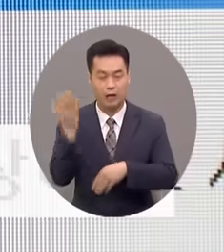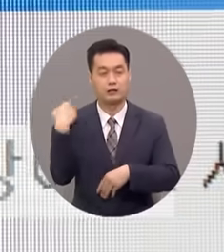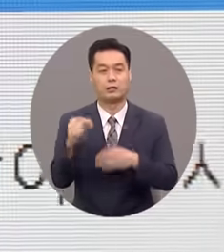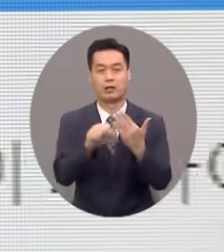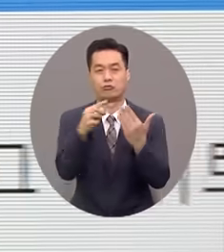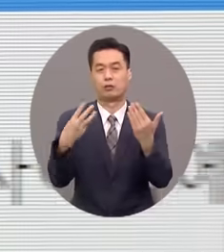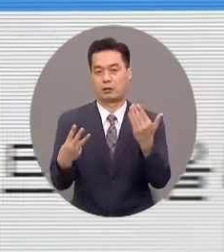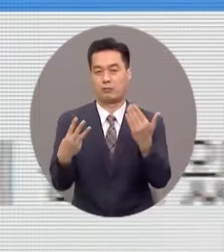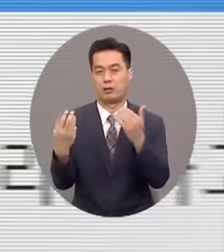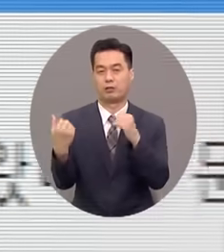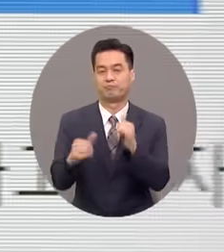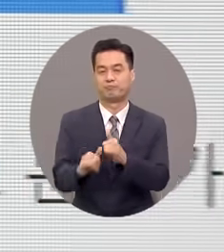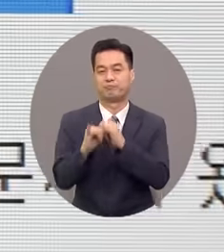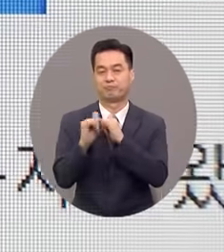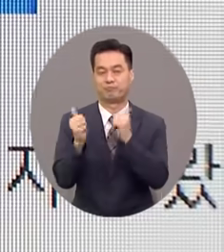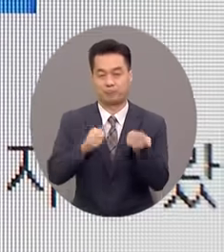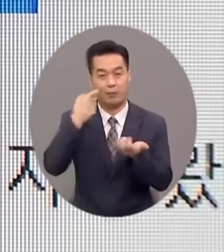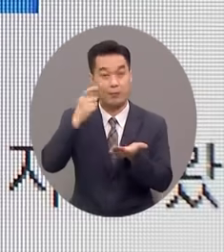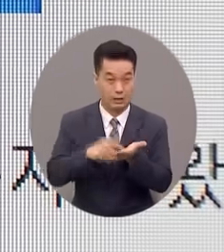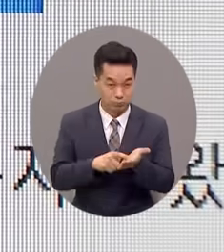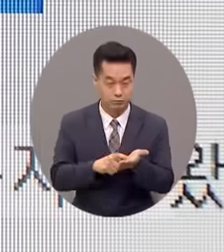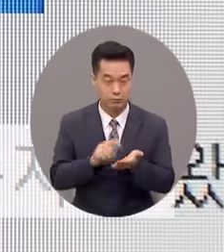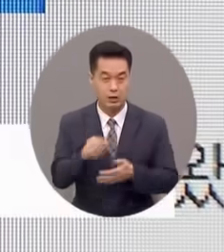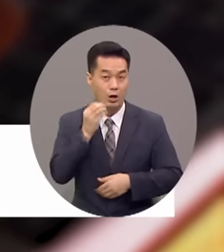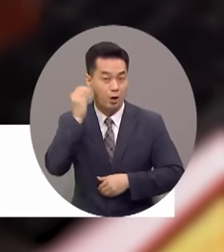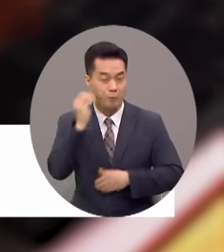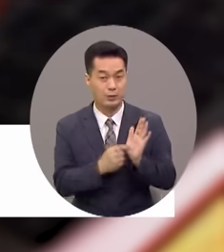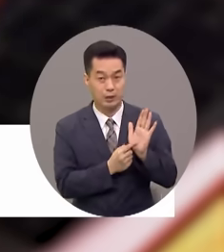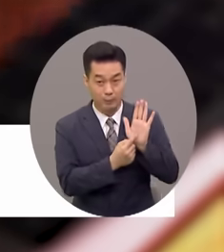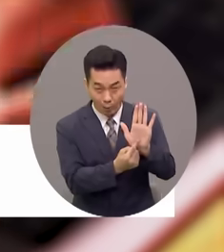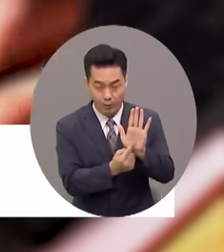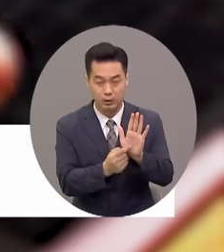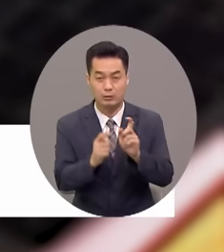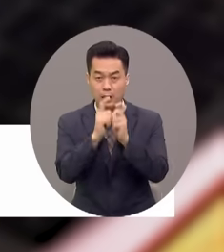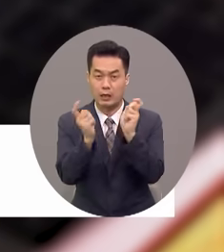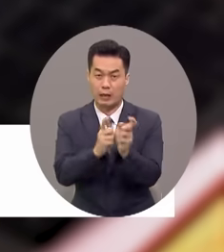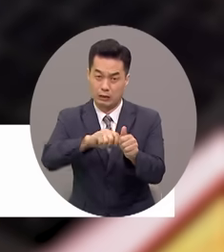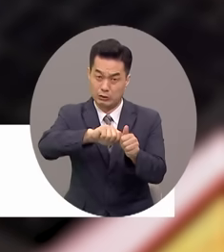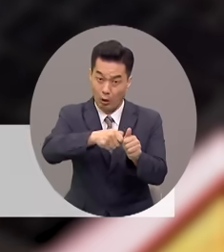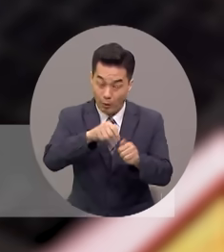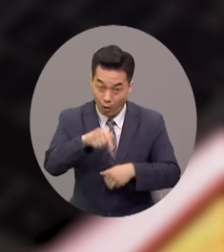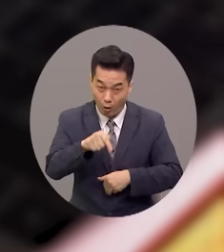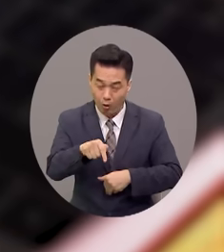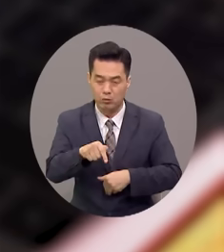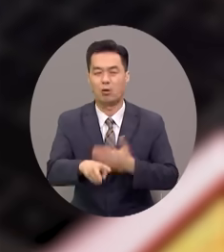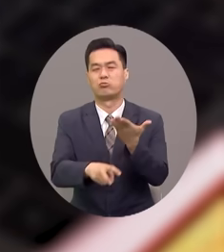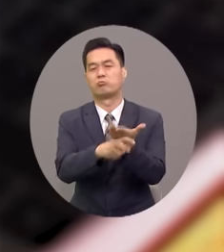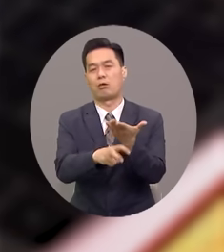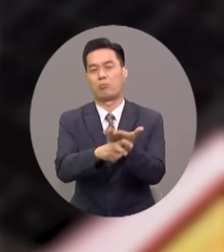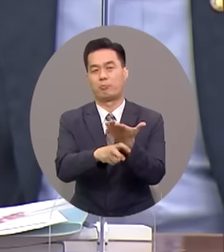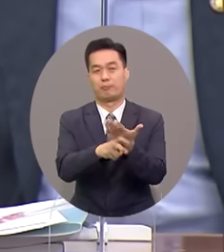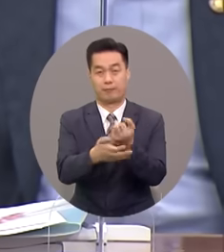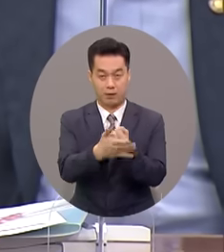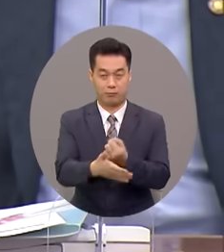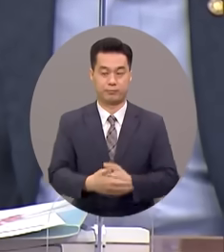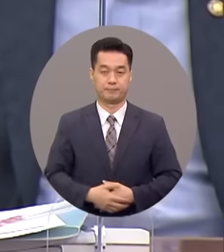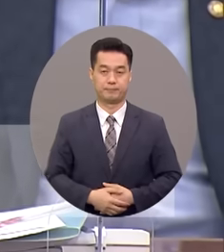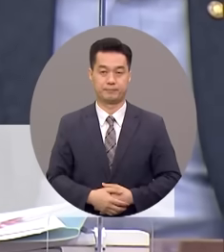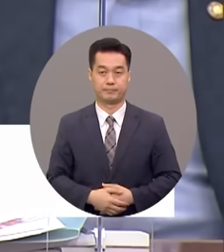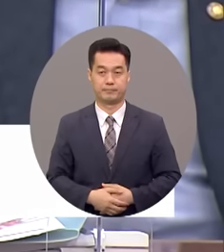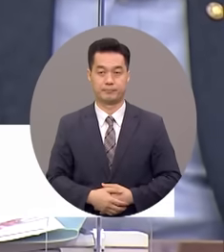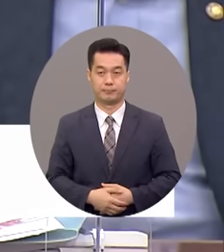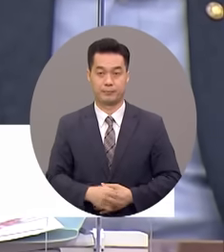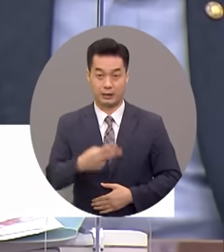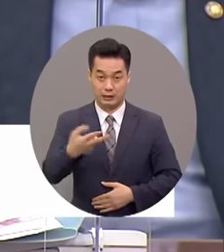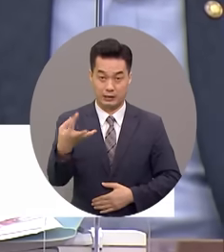무죄를주장했으나3일에사망한채발견되었습니다.특히, 이사이트가옹호하는"자경단식정의"는그 자체로불법입니다. '디지털